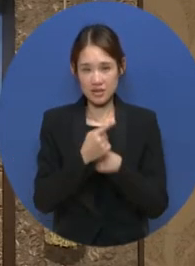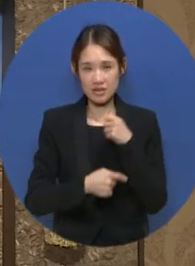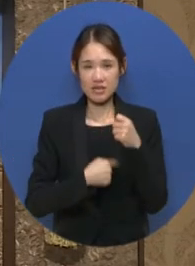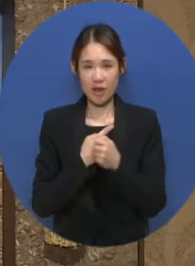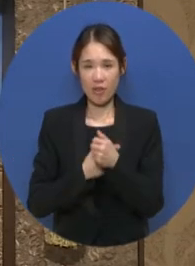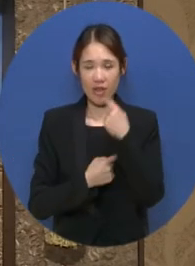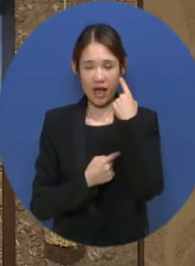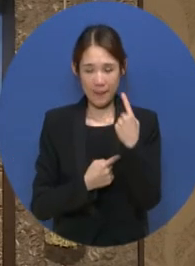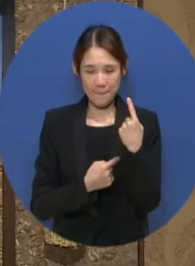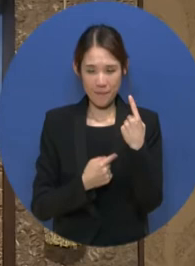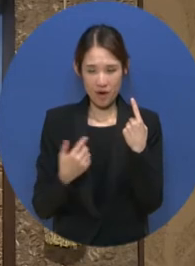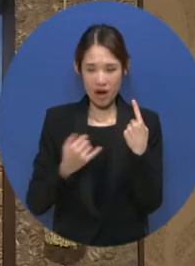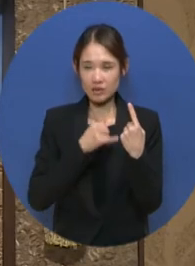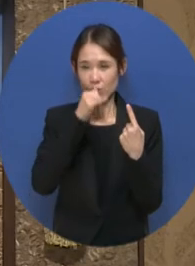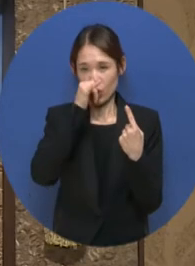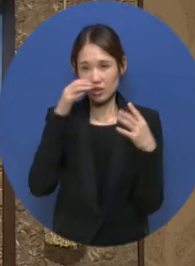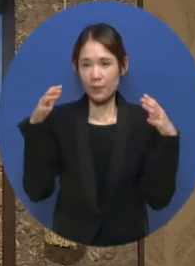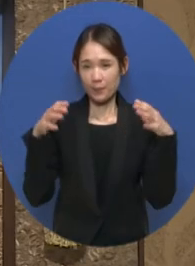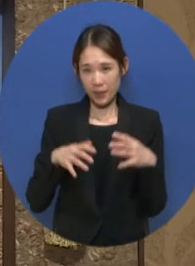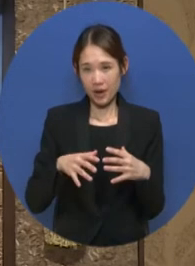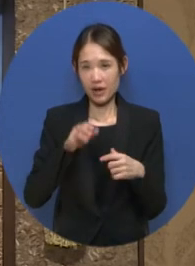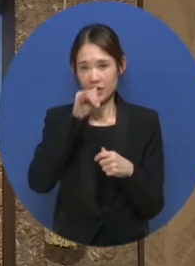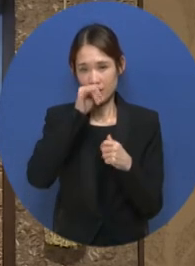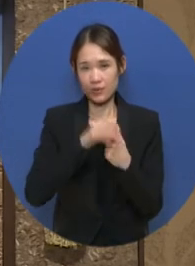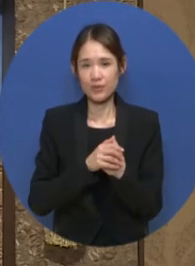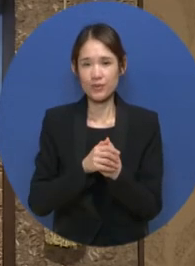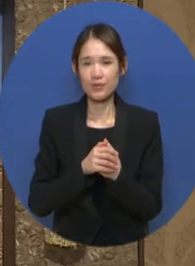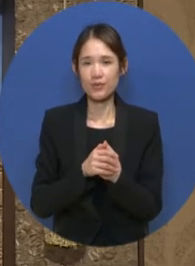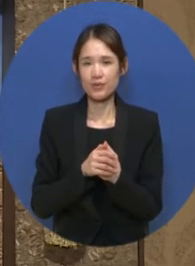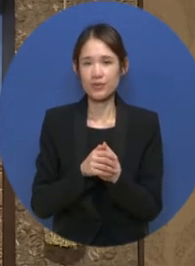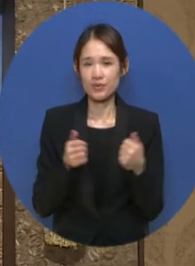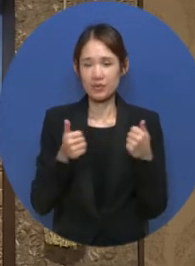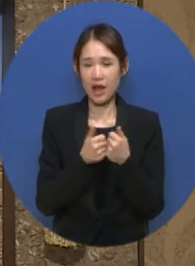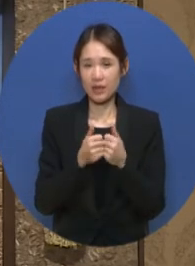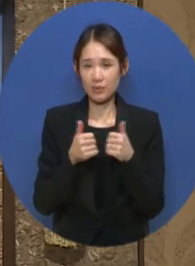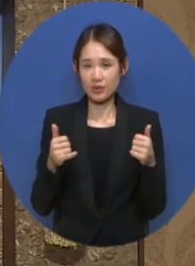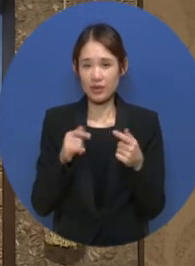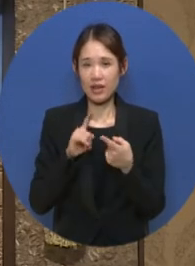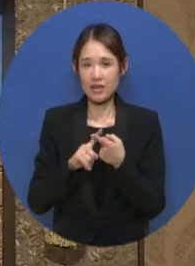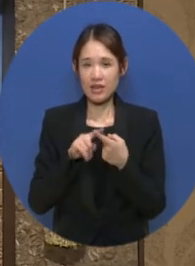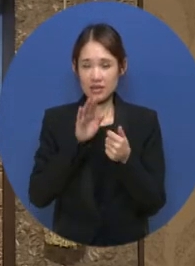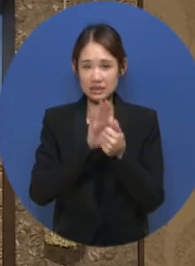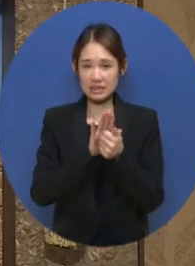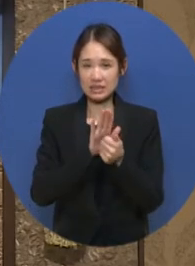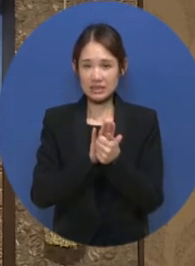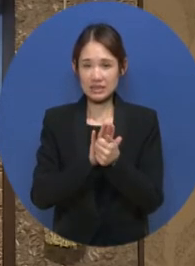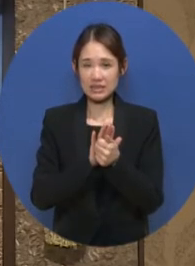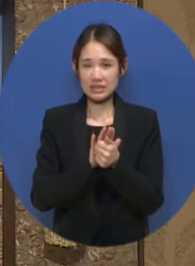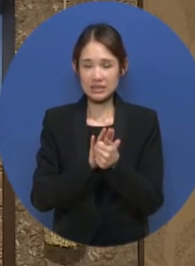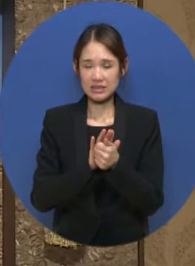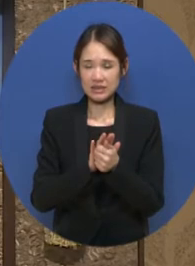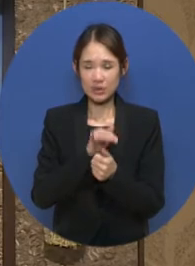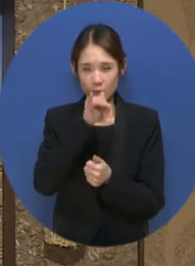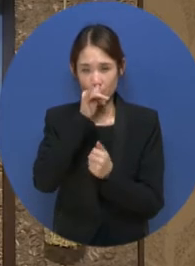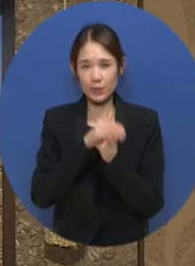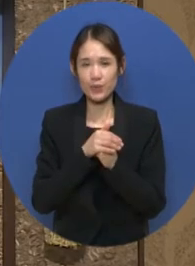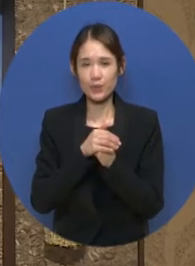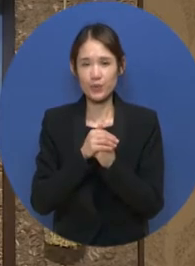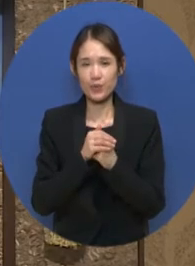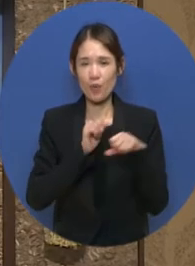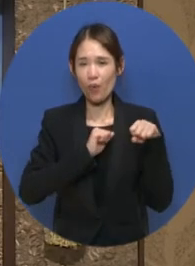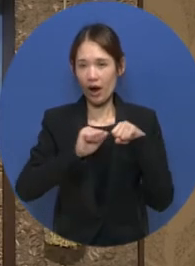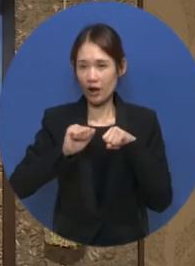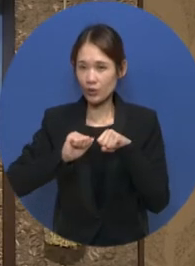이제 갖는 자리 이고요 이렇게 해서는 이제 상가 분들에 대한 지지도 있습니다 그리고 이제 그 동안 활동에